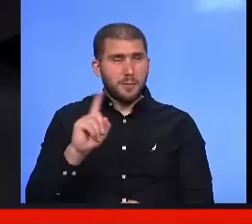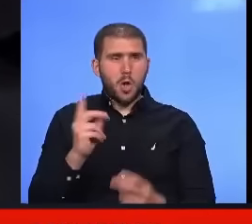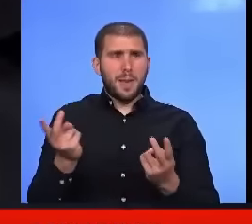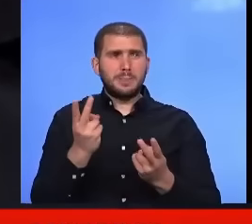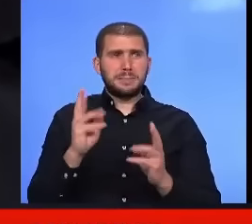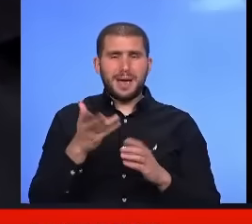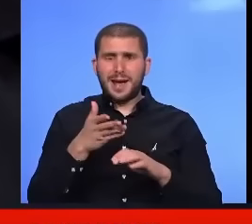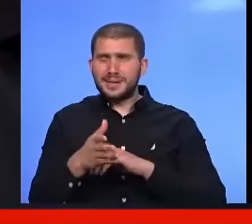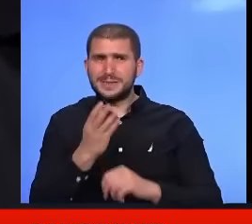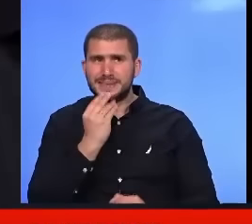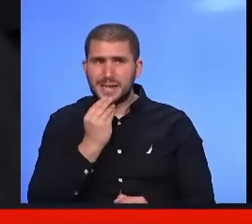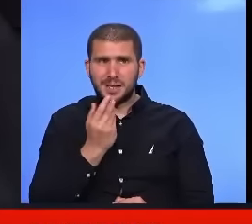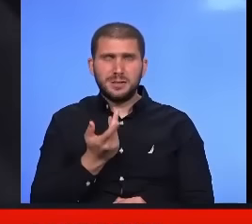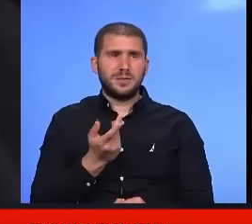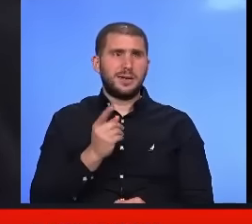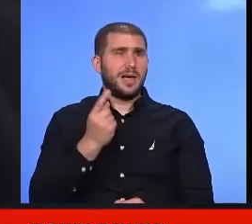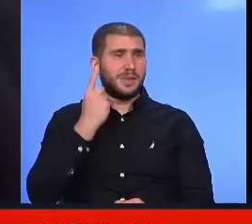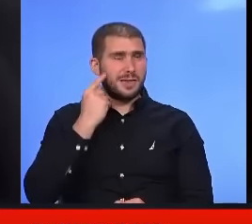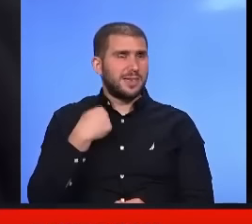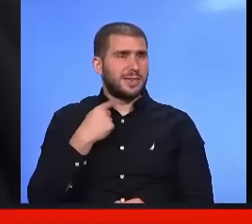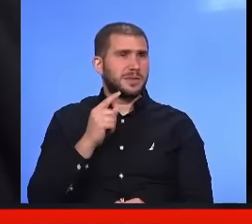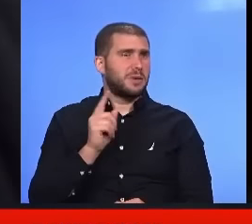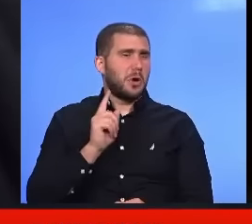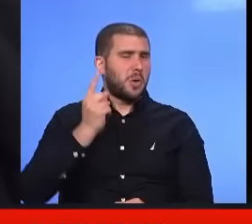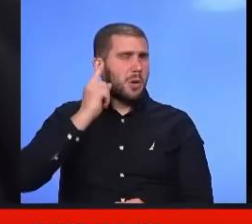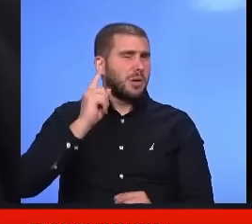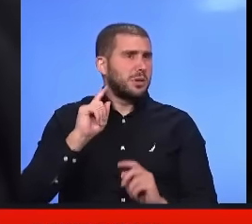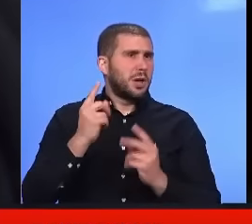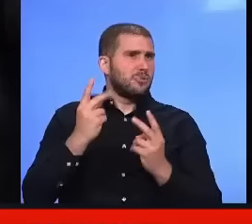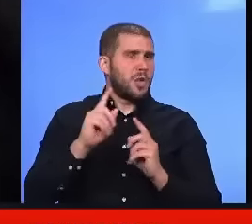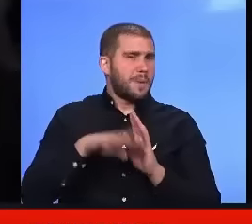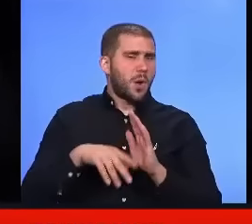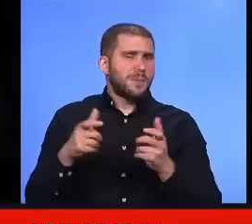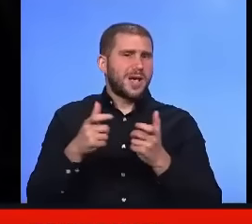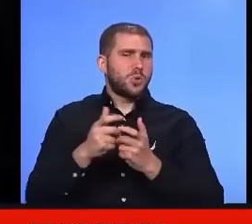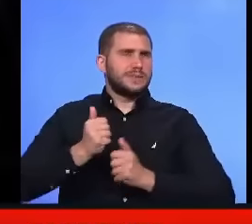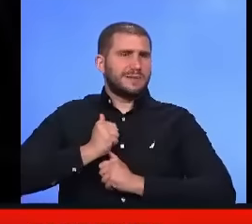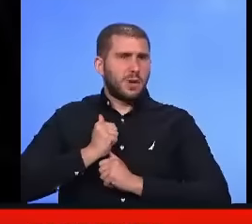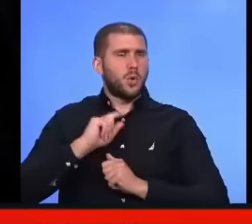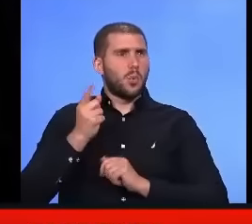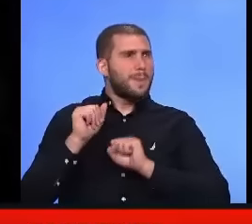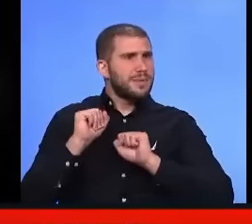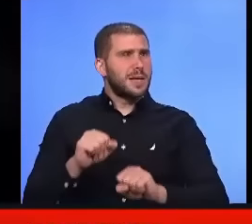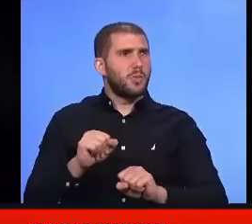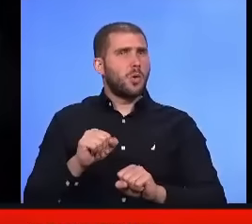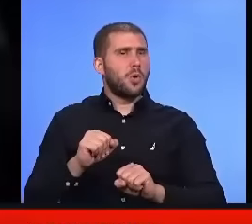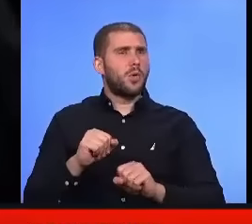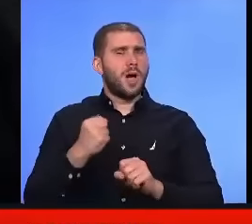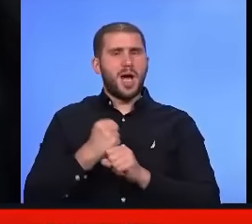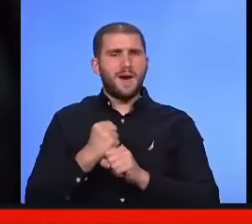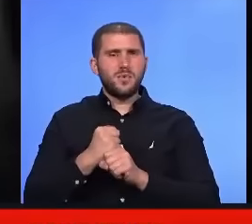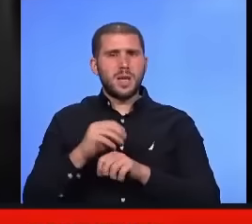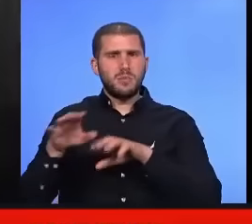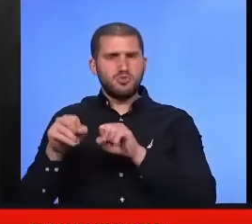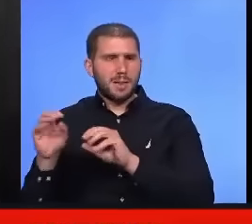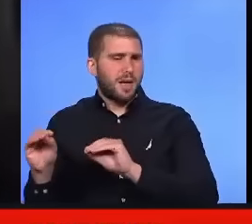מחפשים איך להיכנס לישראל, לדעתי אני לא פחות חשוב מגדוד של גולני. כולם מאוד תמכו בלהעביר עבודה מהגדה